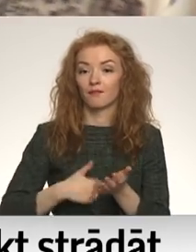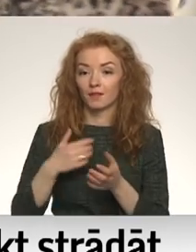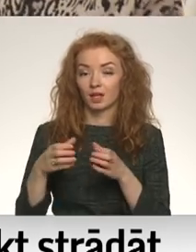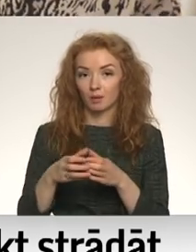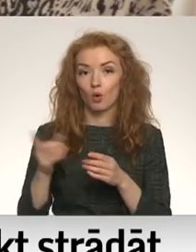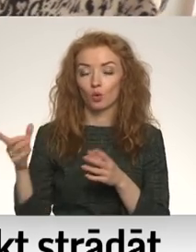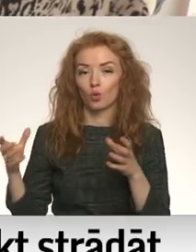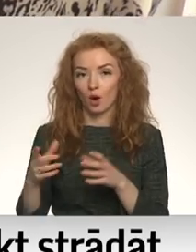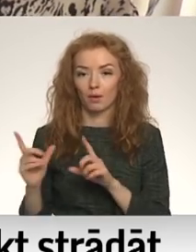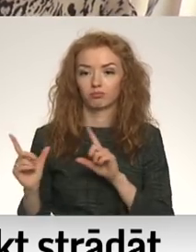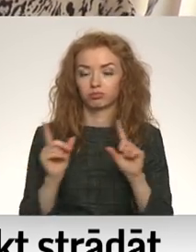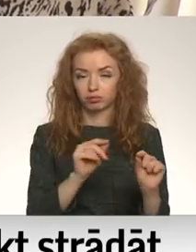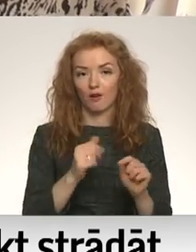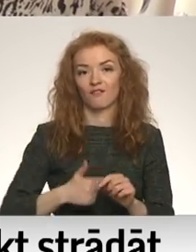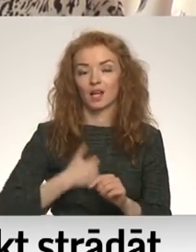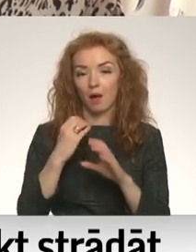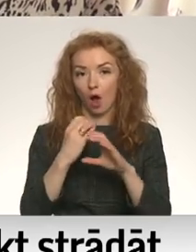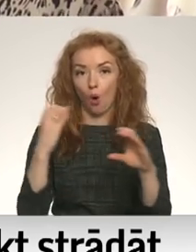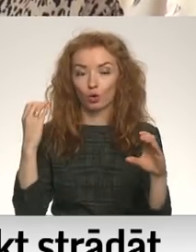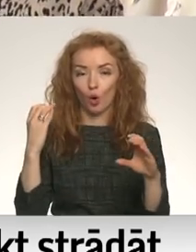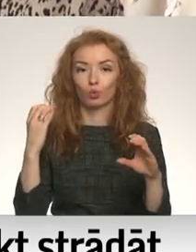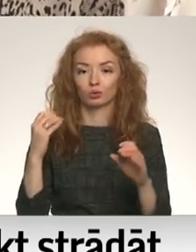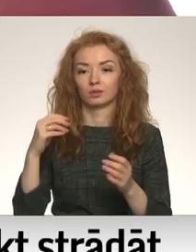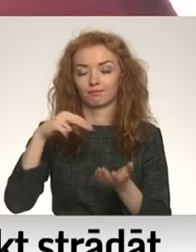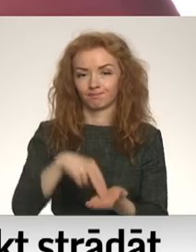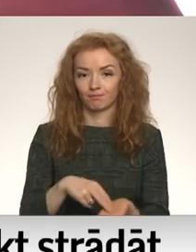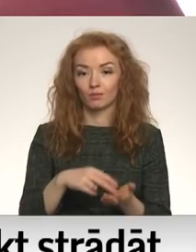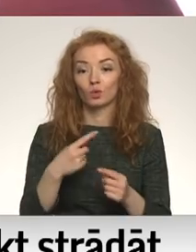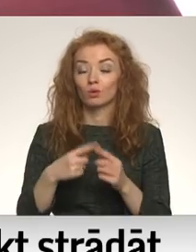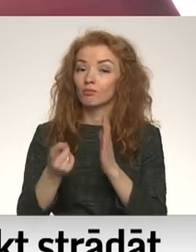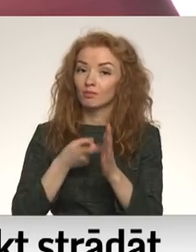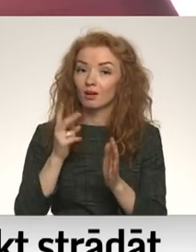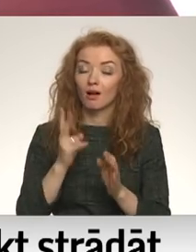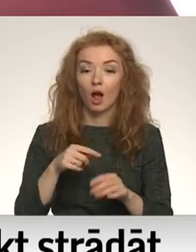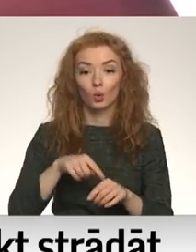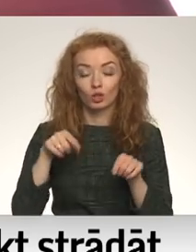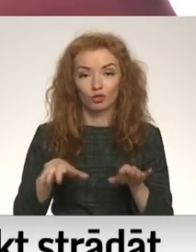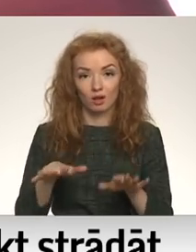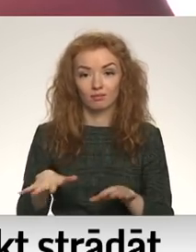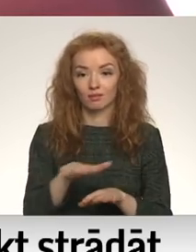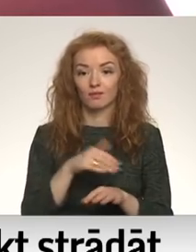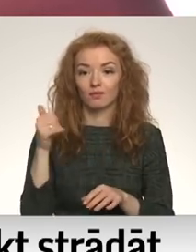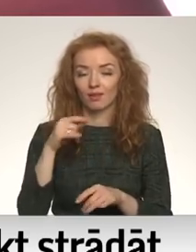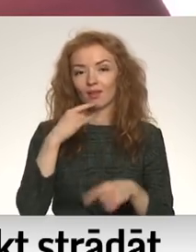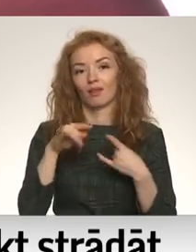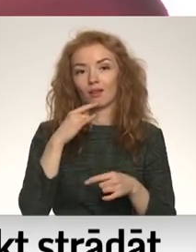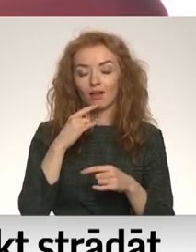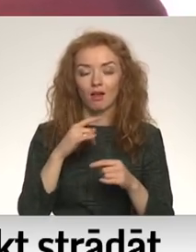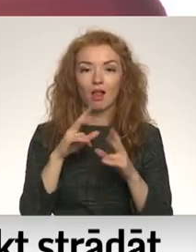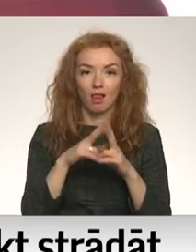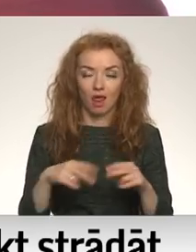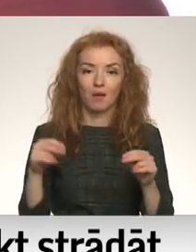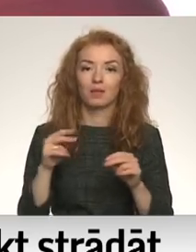uz Latviju, kur firmas autobusiem bijusi bāzes vieta. Taujāta vai apmierina sadzīves apstākļi sievieti nosmej, ka laimīgā